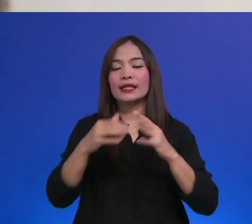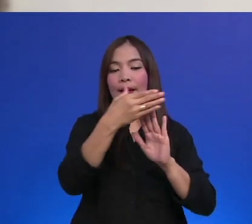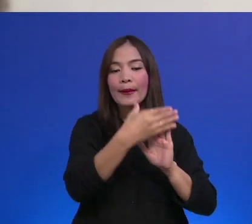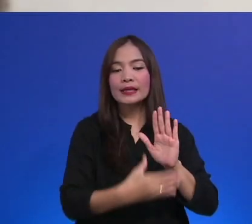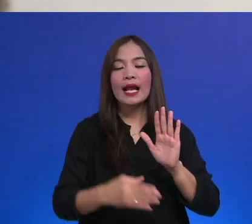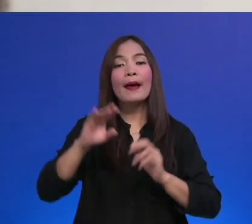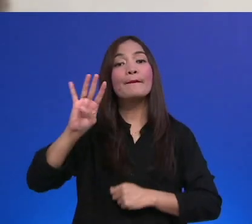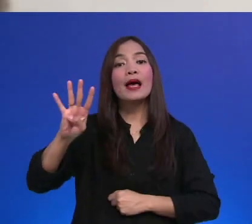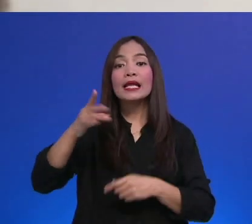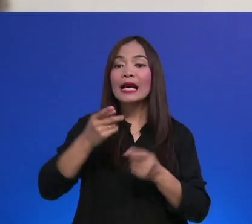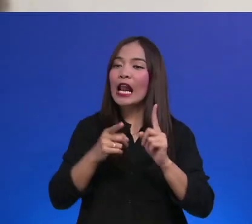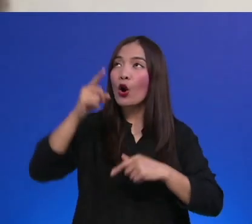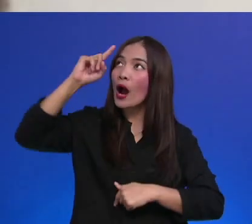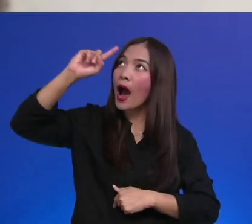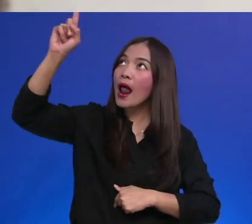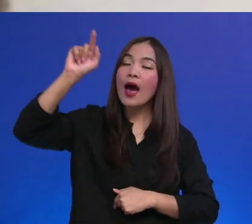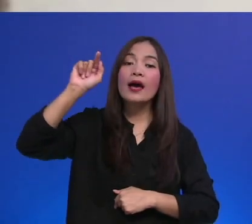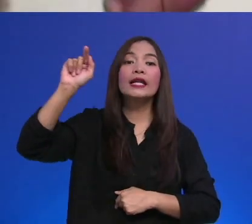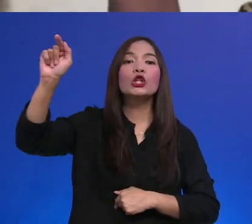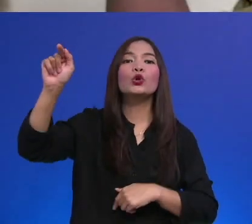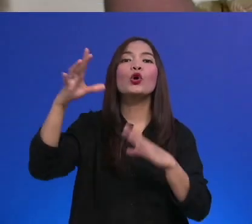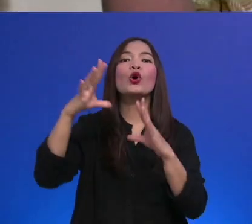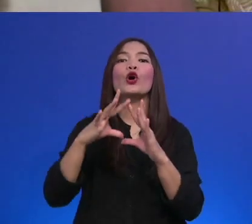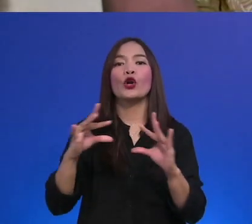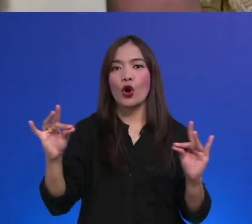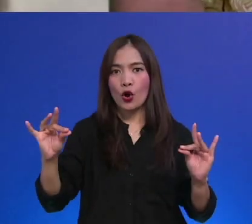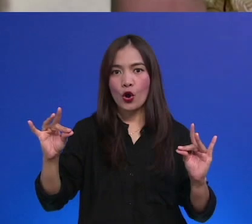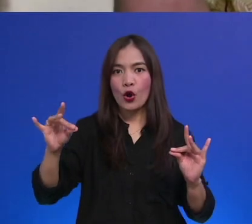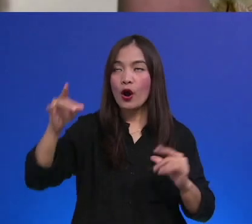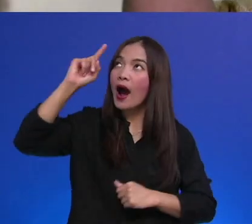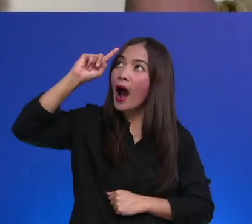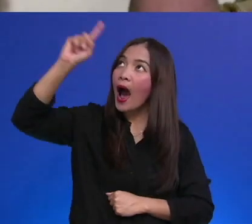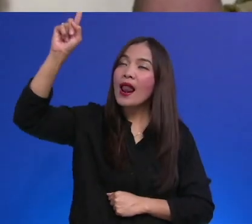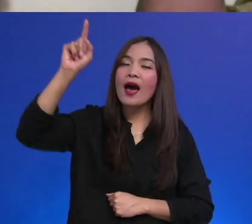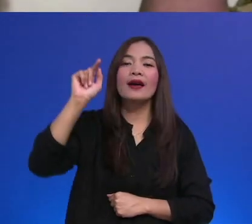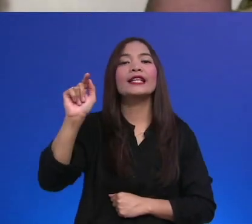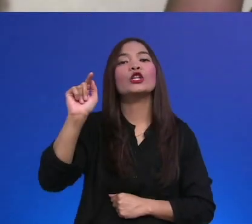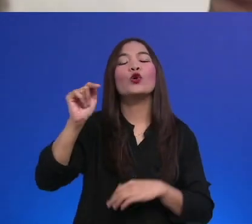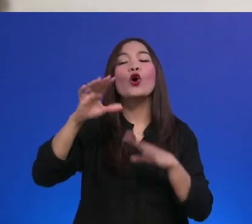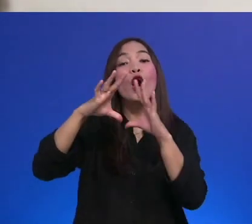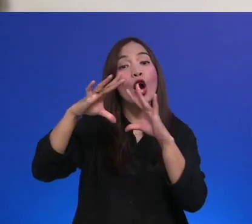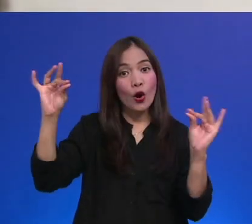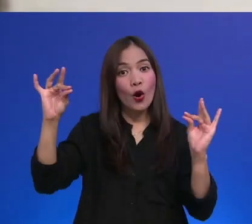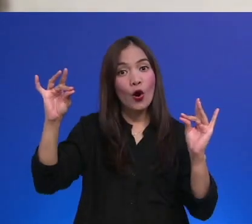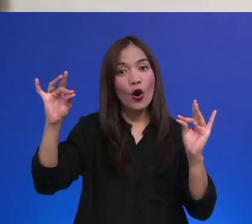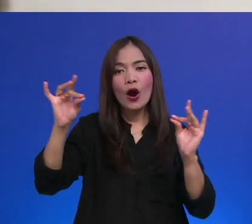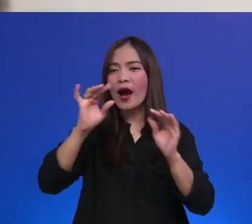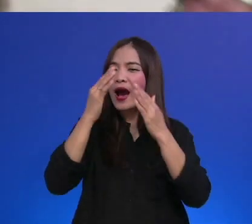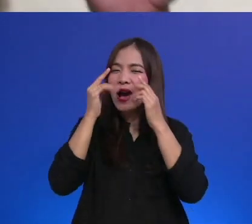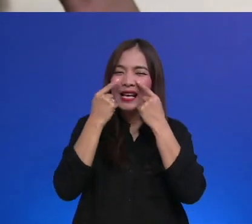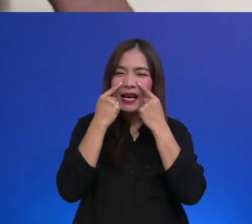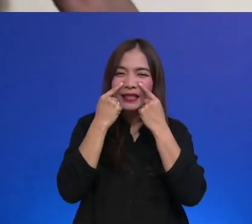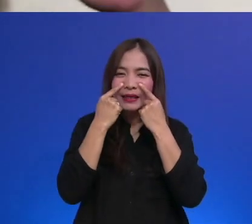Allah itu roh Allah itu roh roh tidak kelihatan